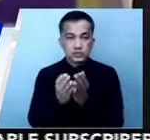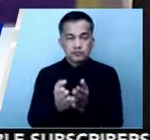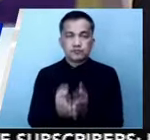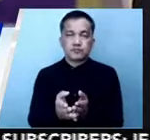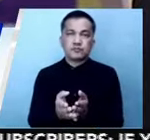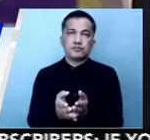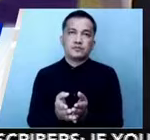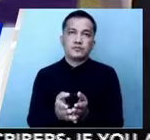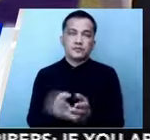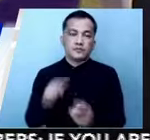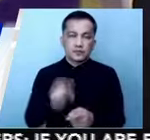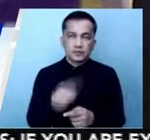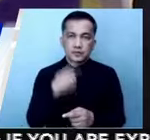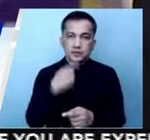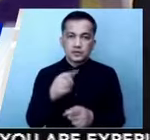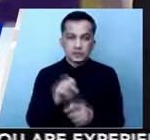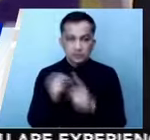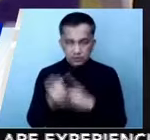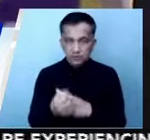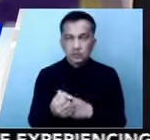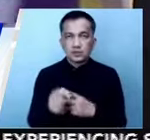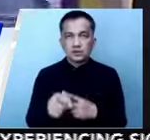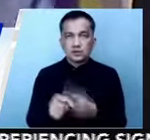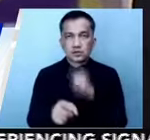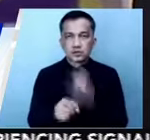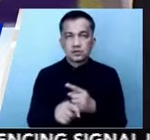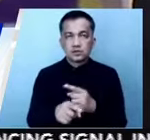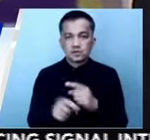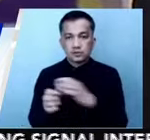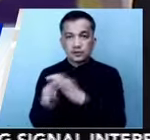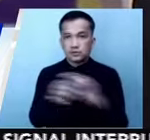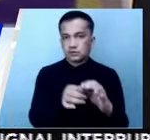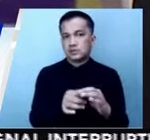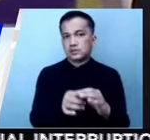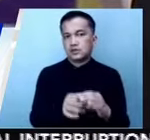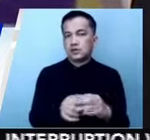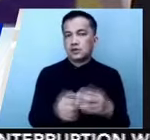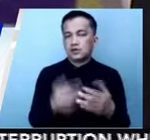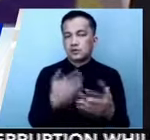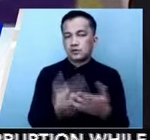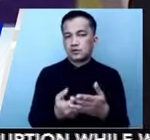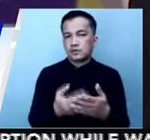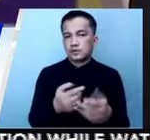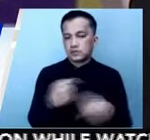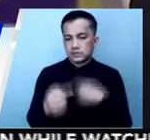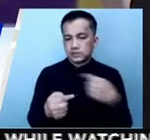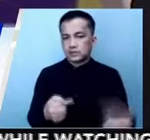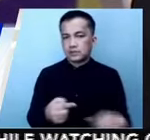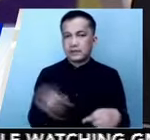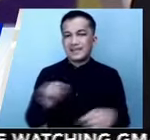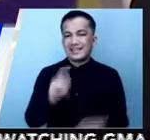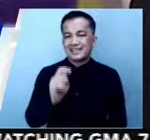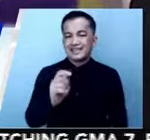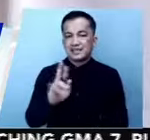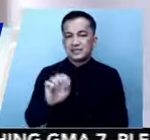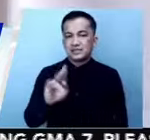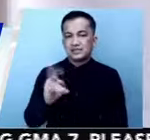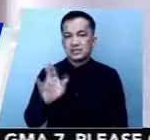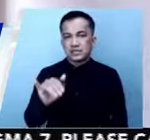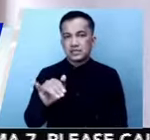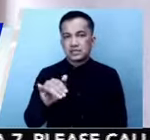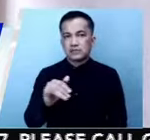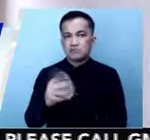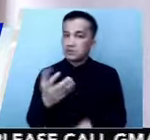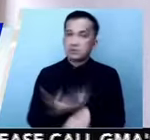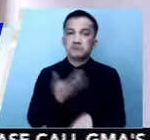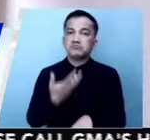frozen situation actually favors China, then it's really tantamount to treachery or betrayal.